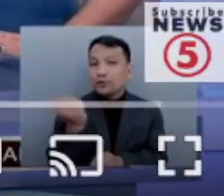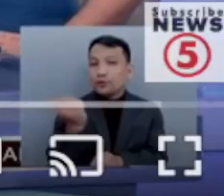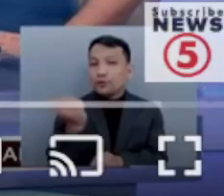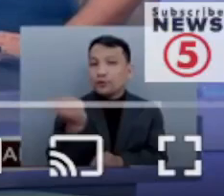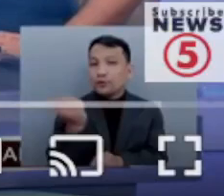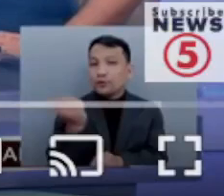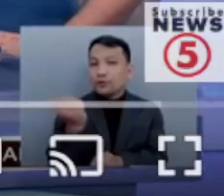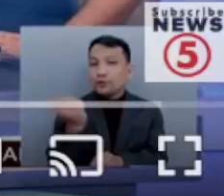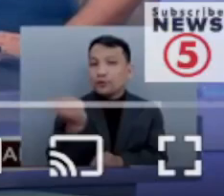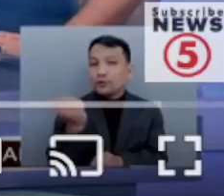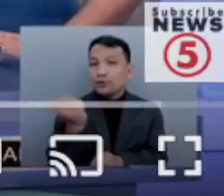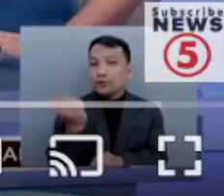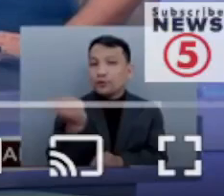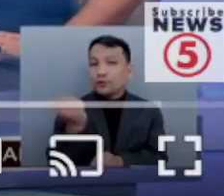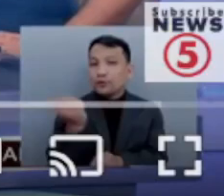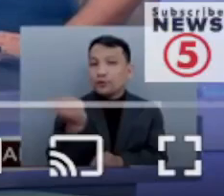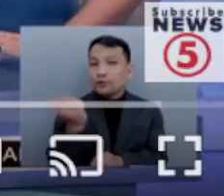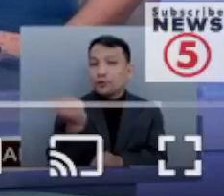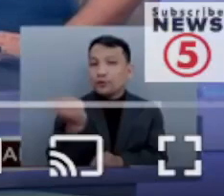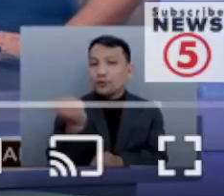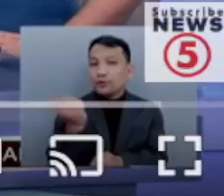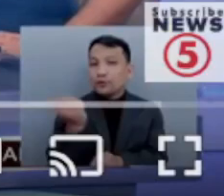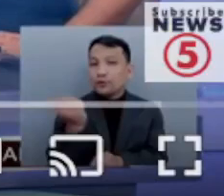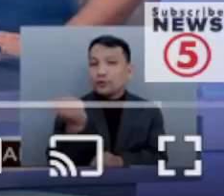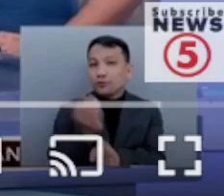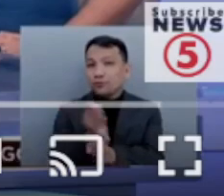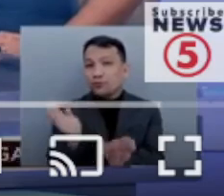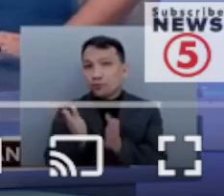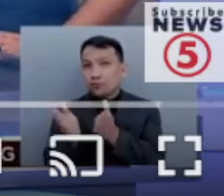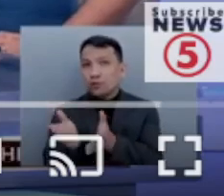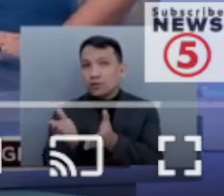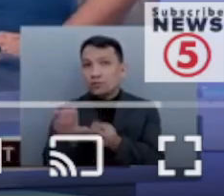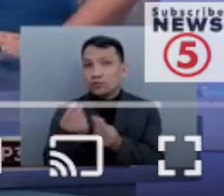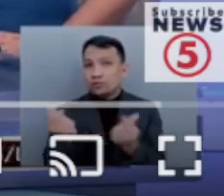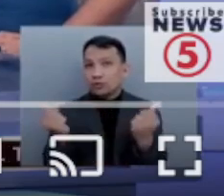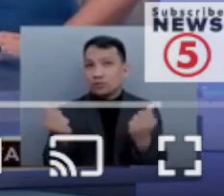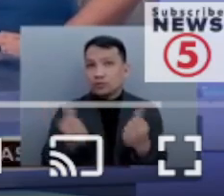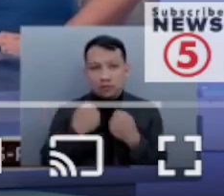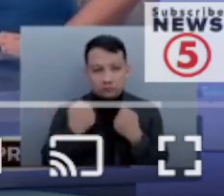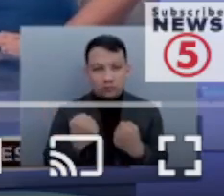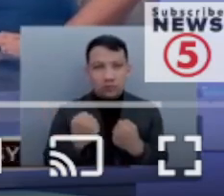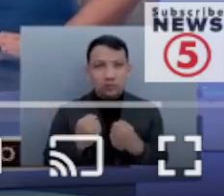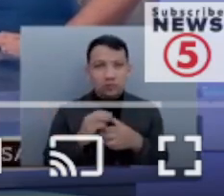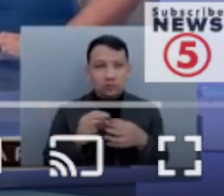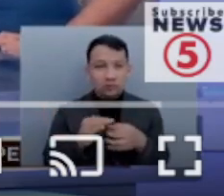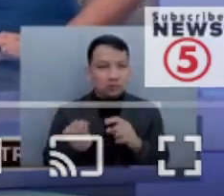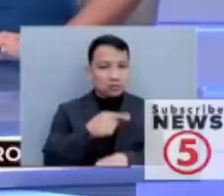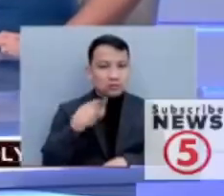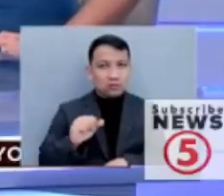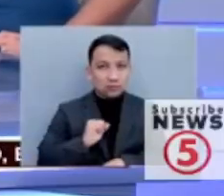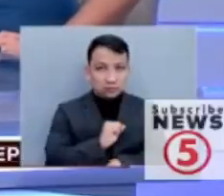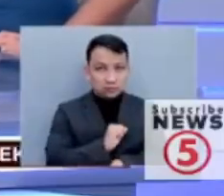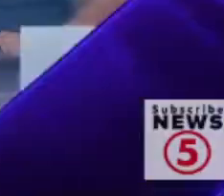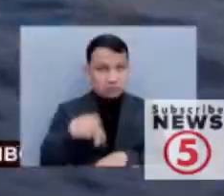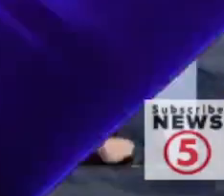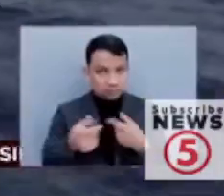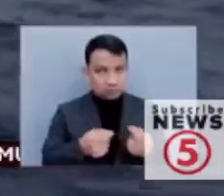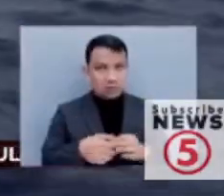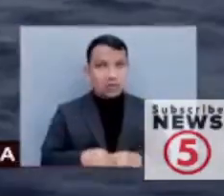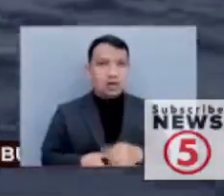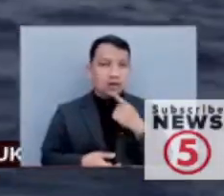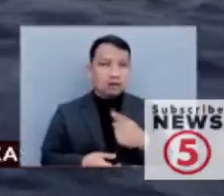dyan. Alternative medicine. A strongly worded statement coming from the Senate would do. And